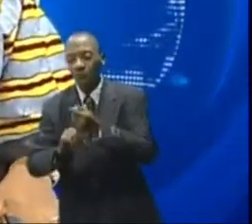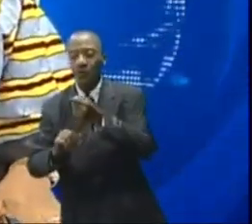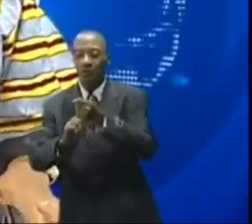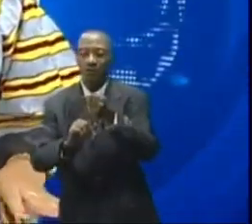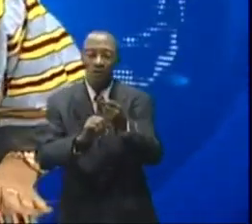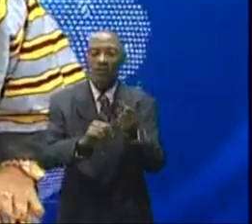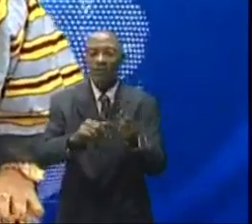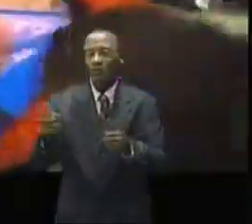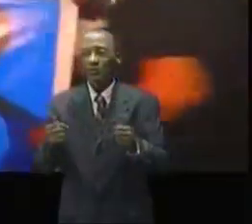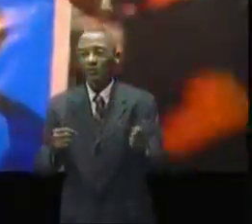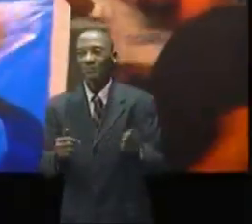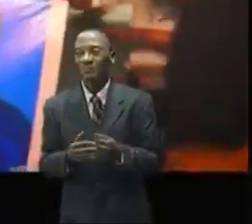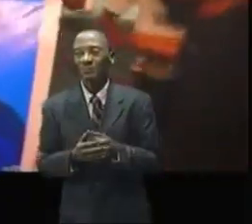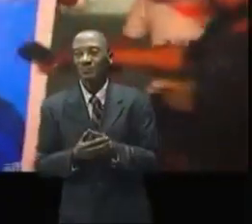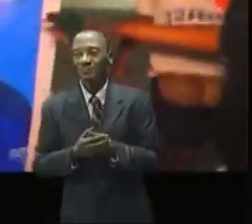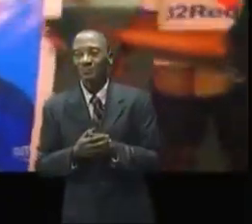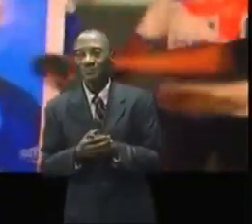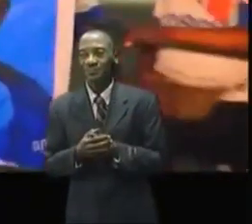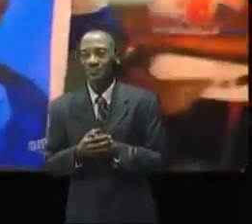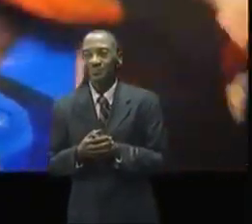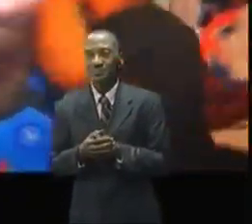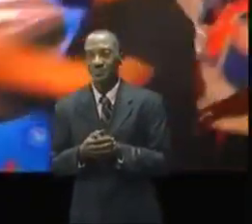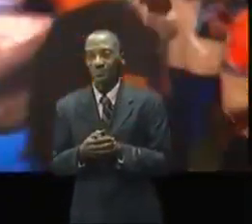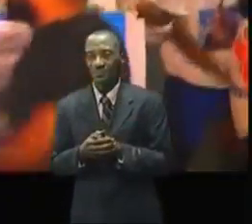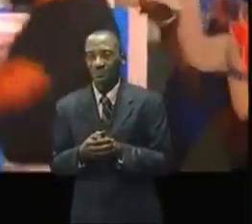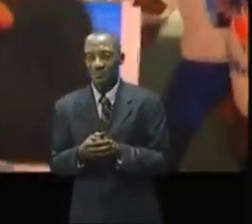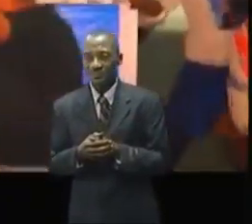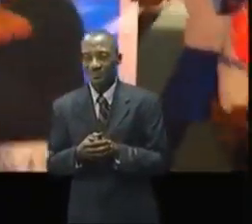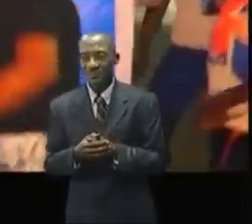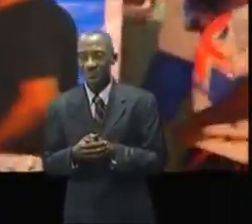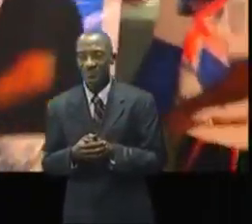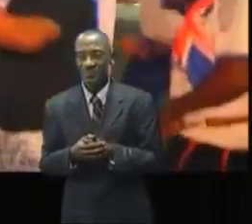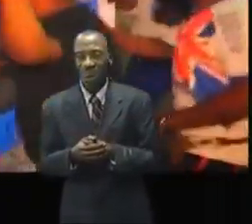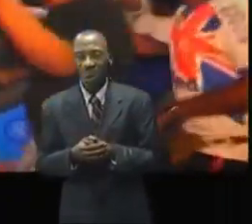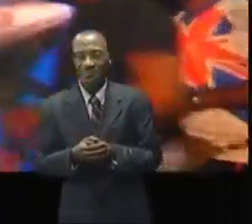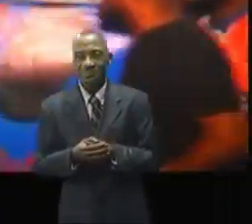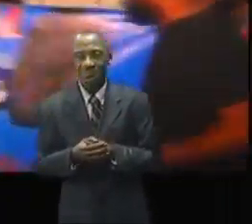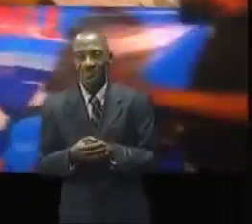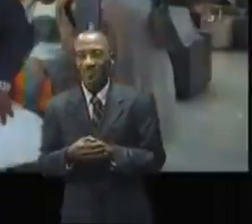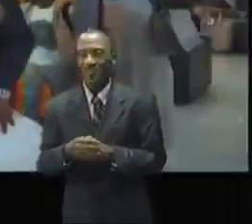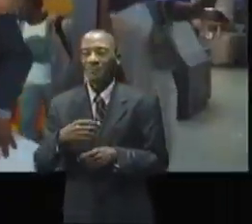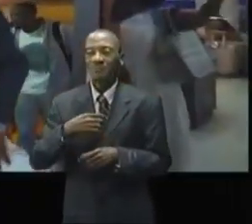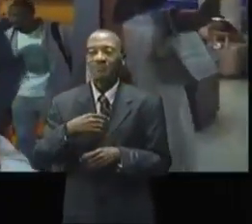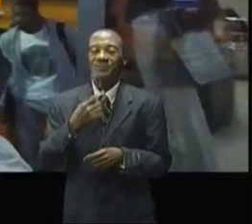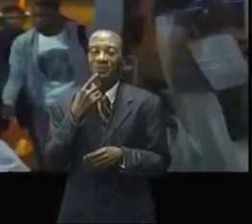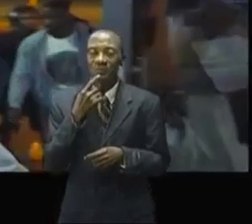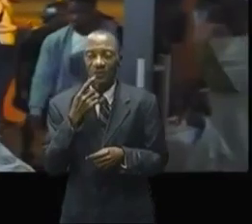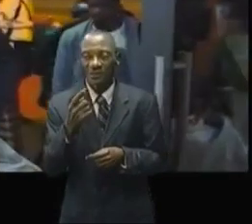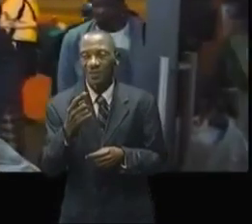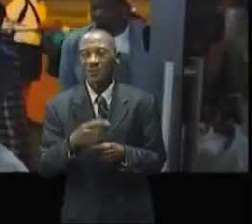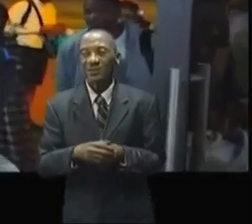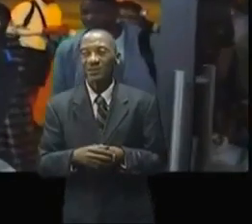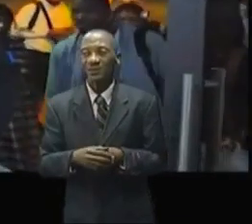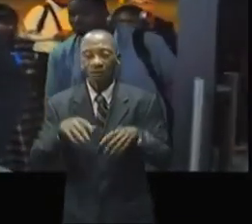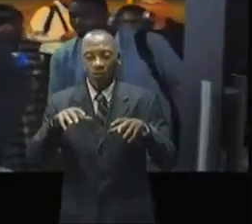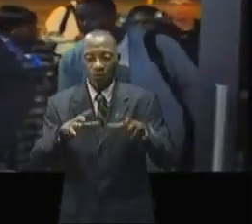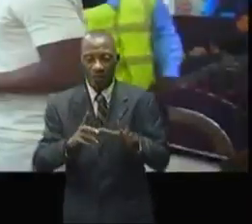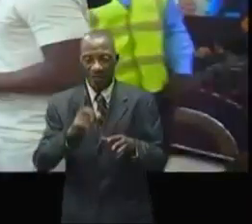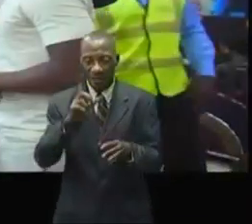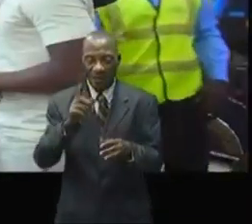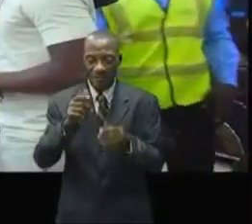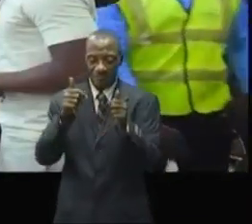reportage. Près d'un quart siècle après son premier passage à Kinshasa, capitale de la République démocratique du